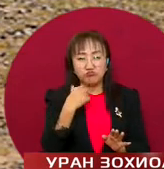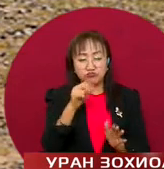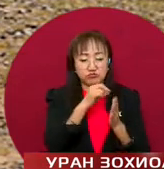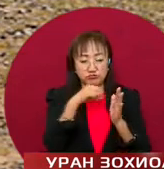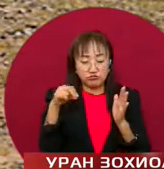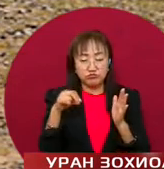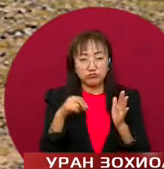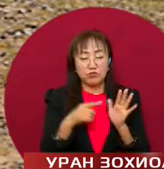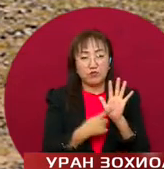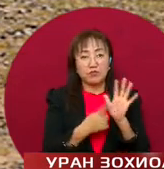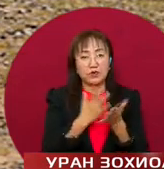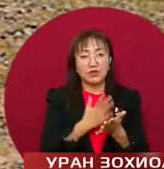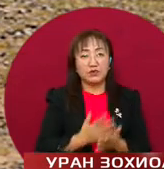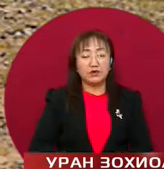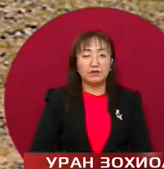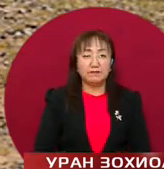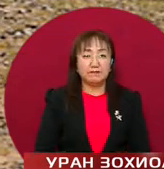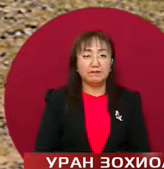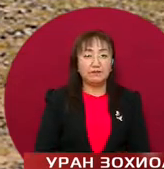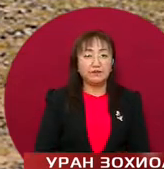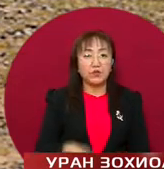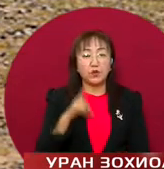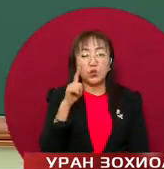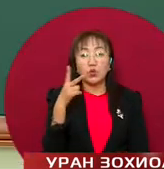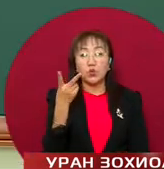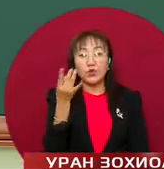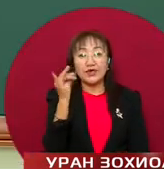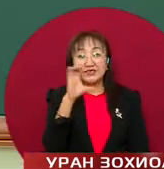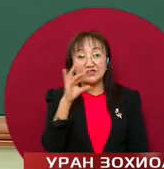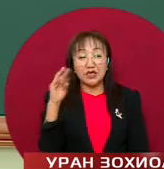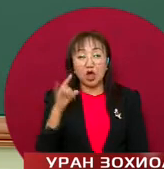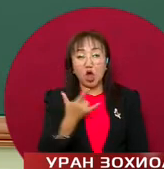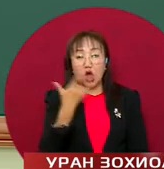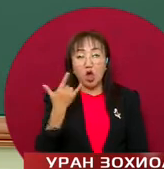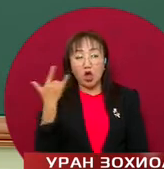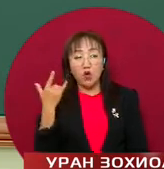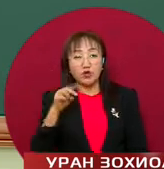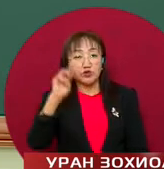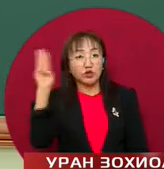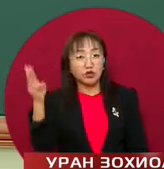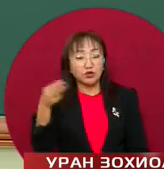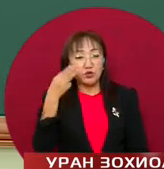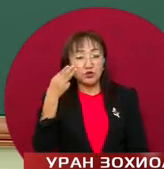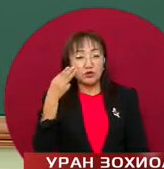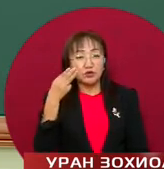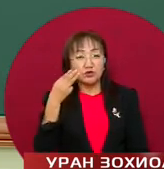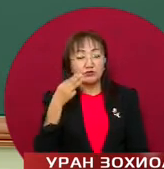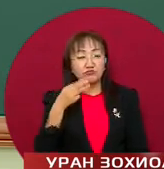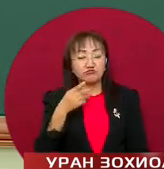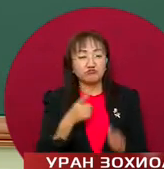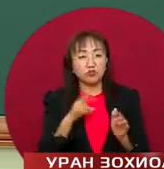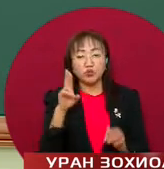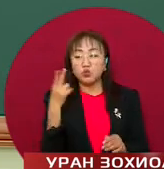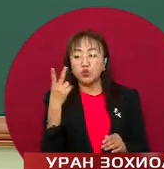байна. За хүүсийн говийг тодруулахын тулд дараах дүрслэх ур маягуудыг